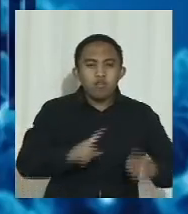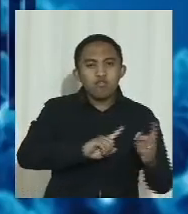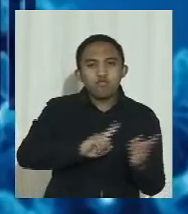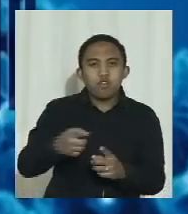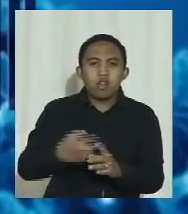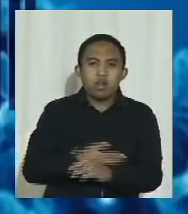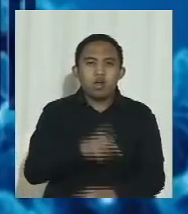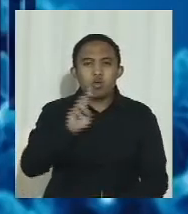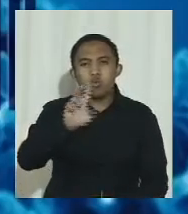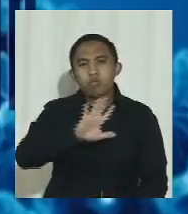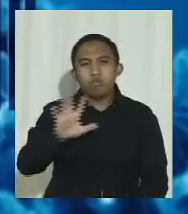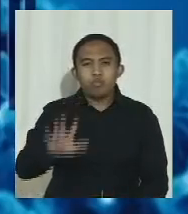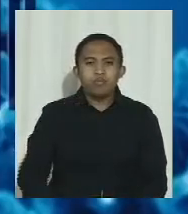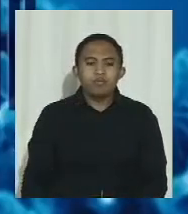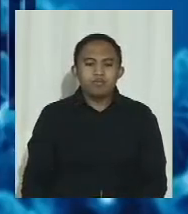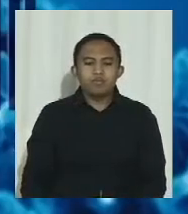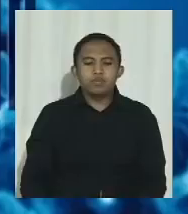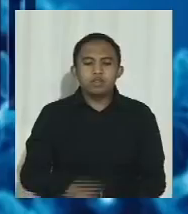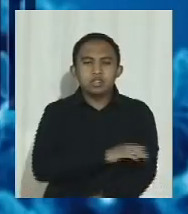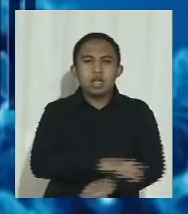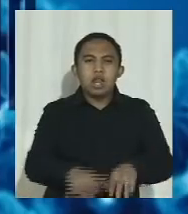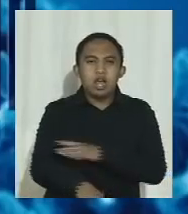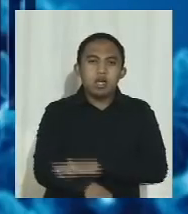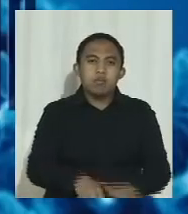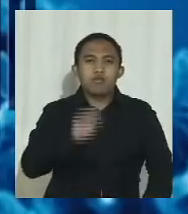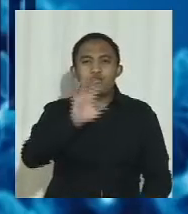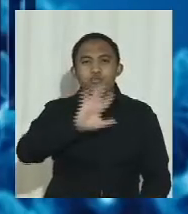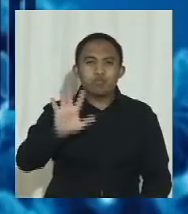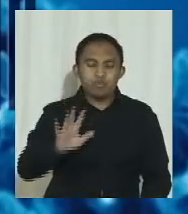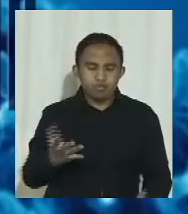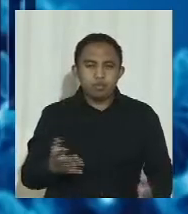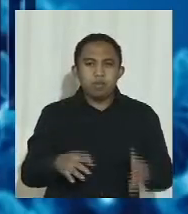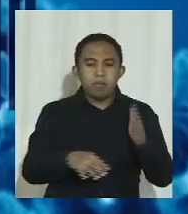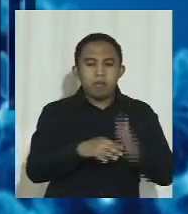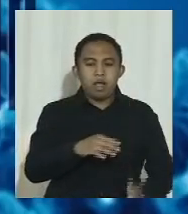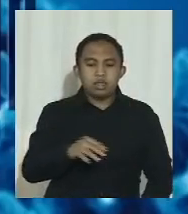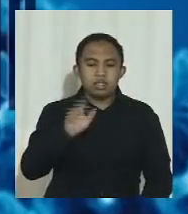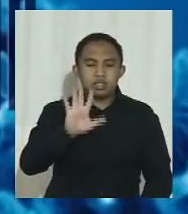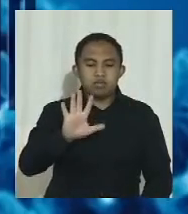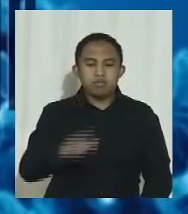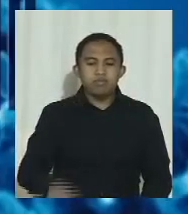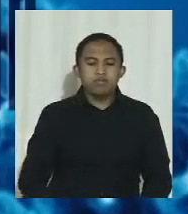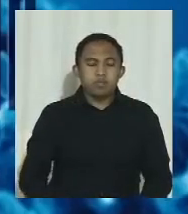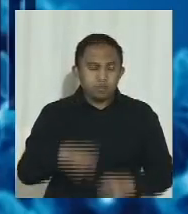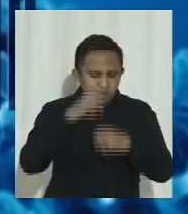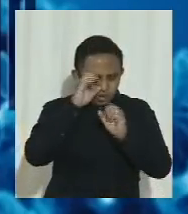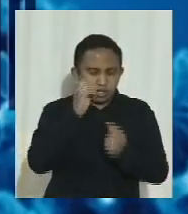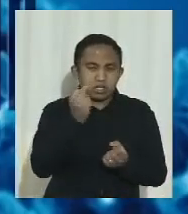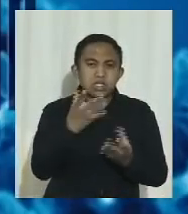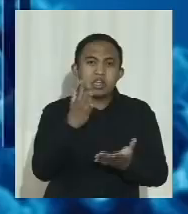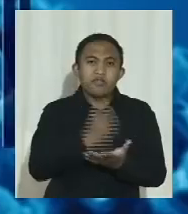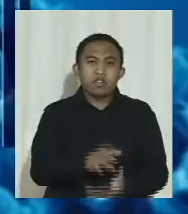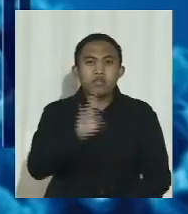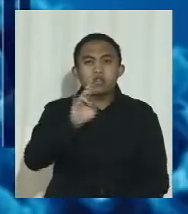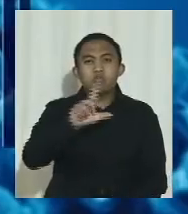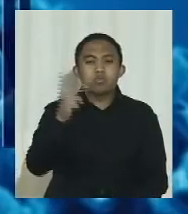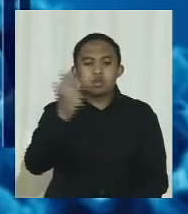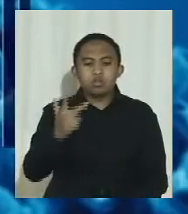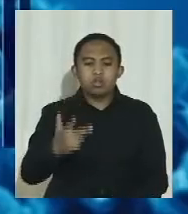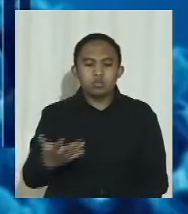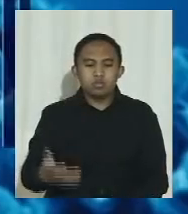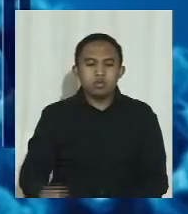tranga vaovao, 750 ireo sitrana, 5 namonjy aina, 7 sy 300 ny fitilinana tao,